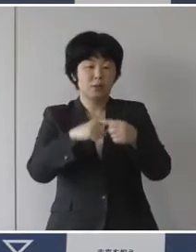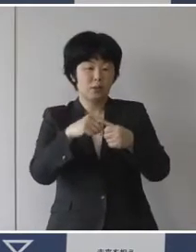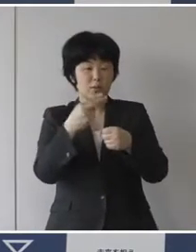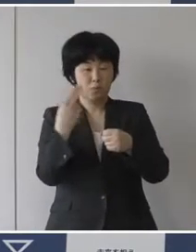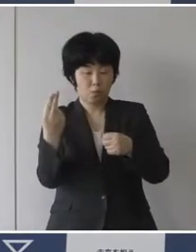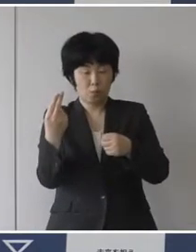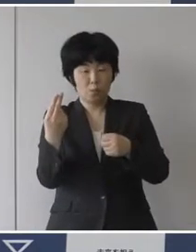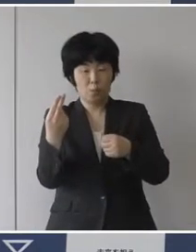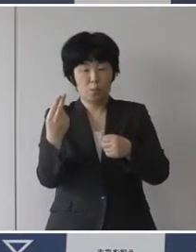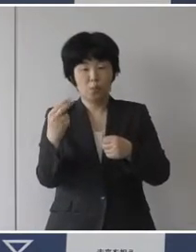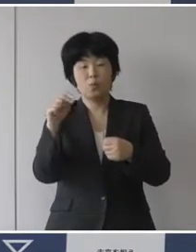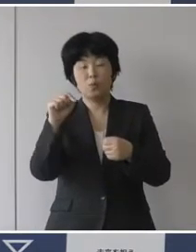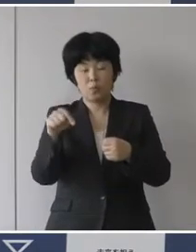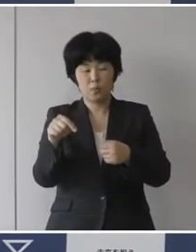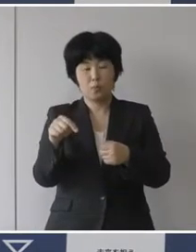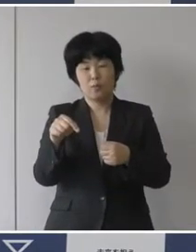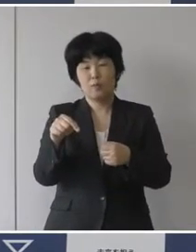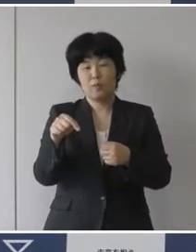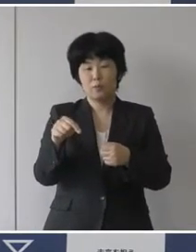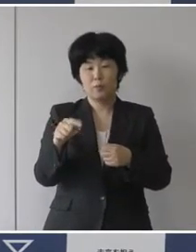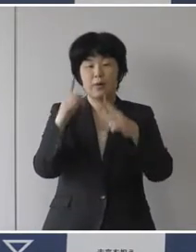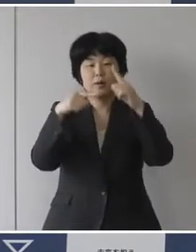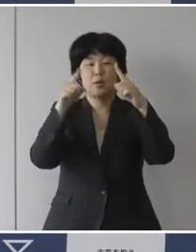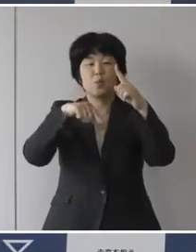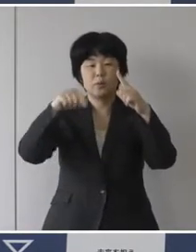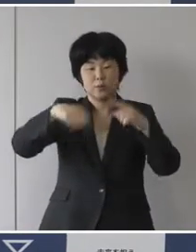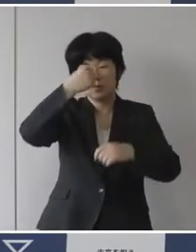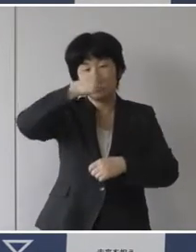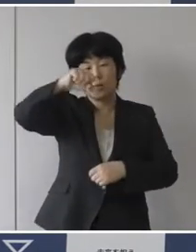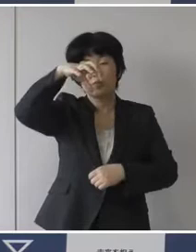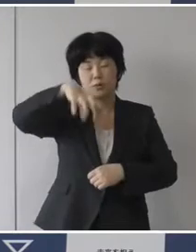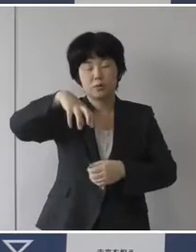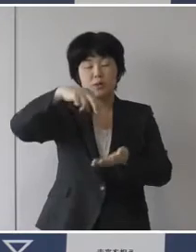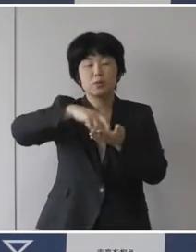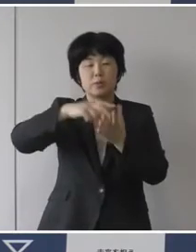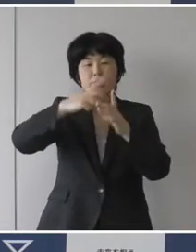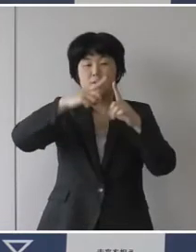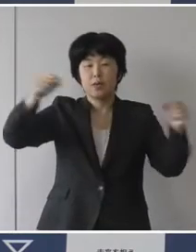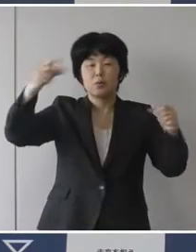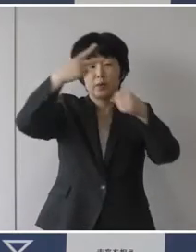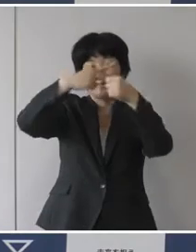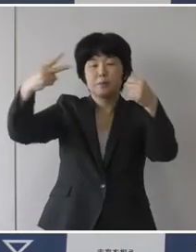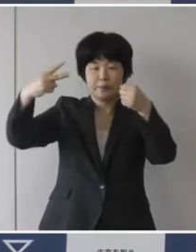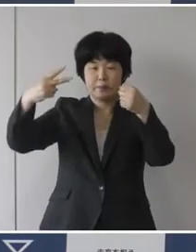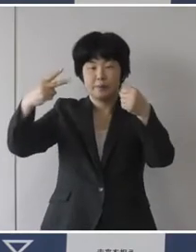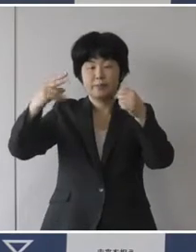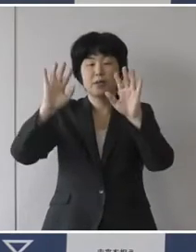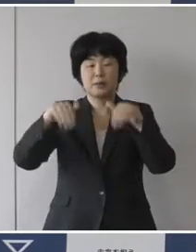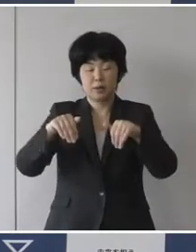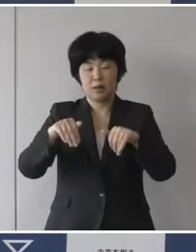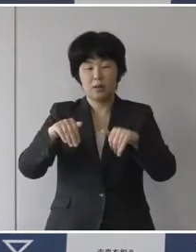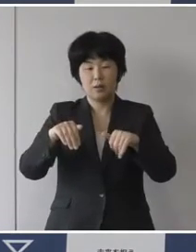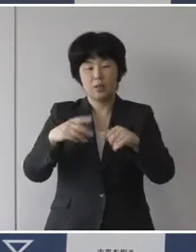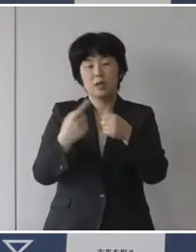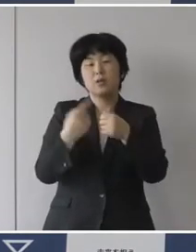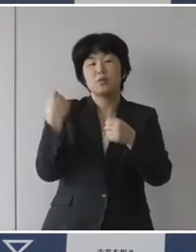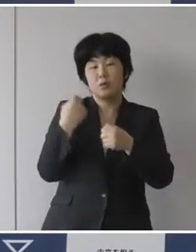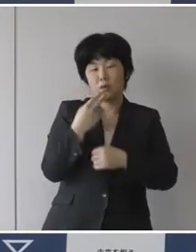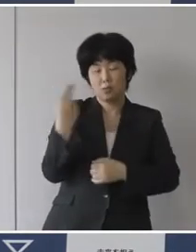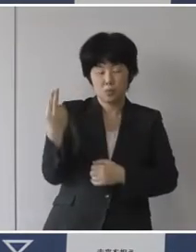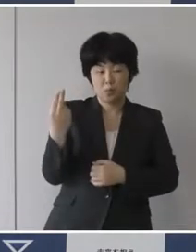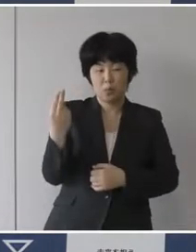で、2位ということになったわけですが、令和3年度、3月31日、3年度終わりました